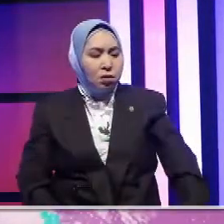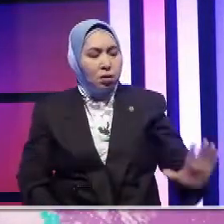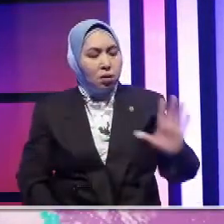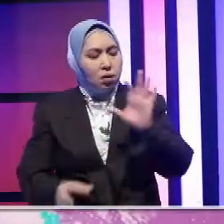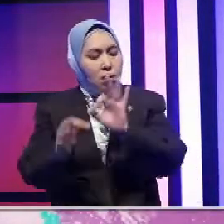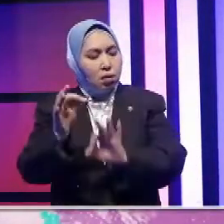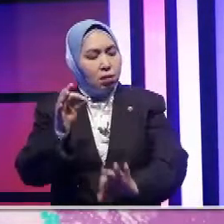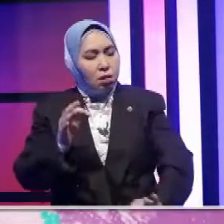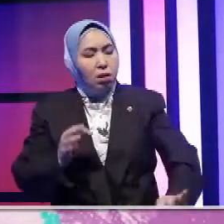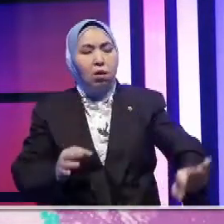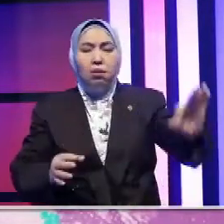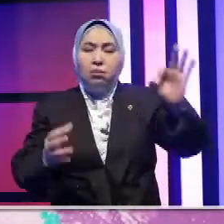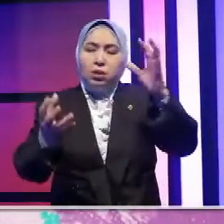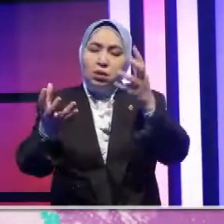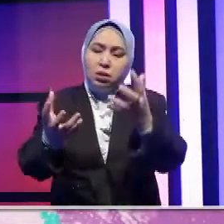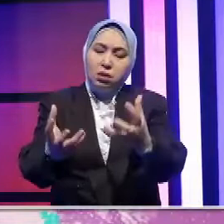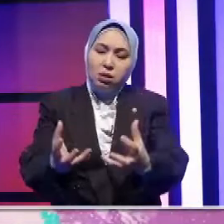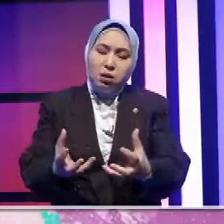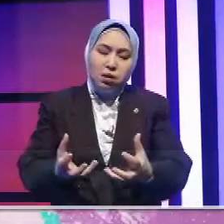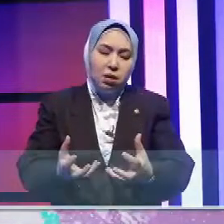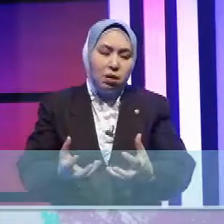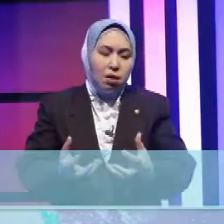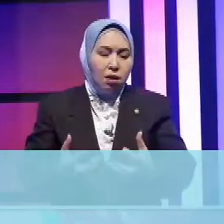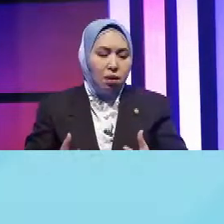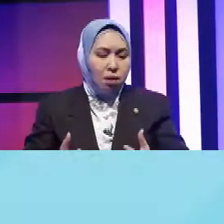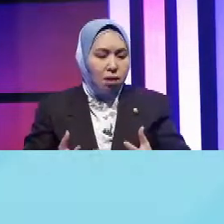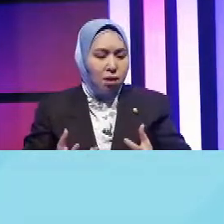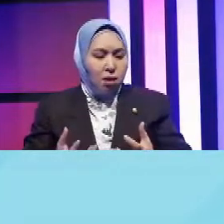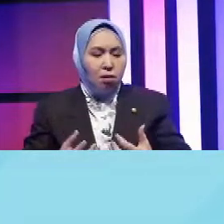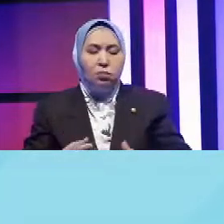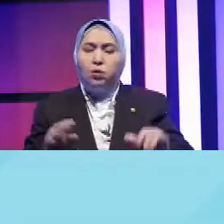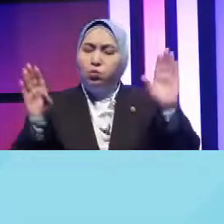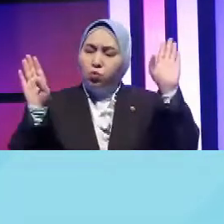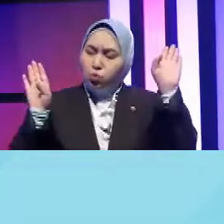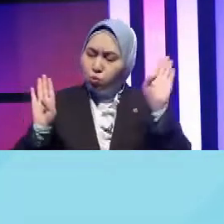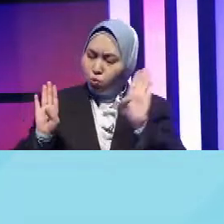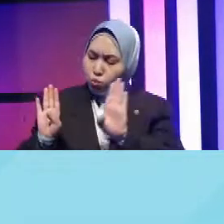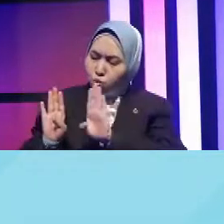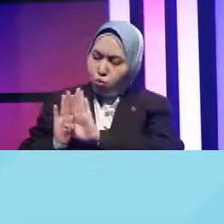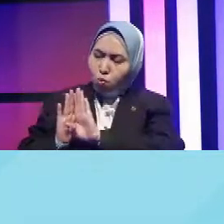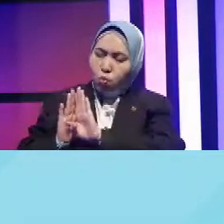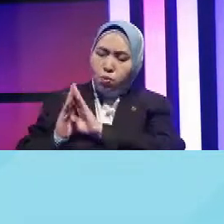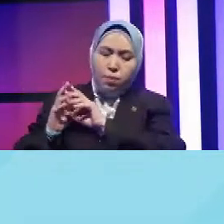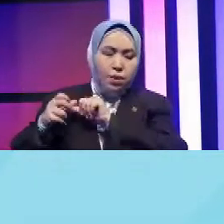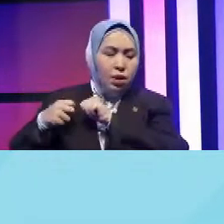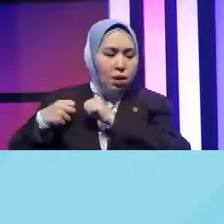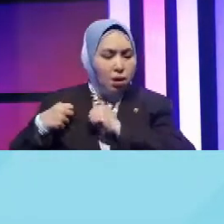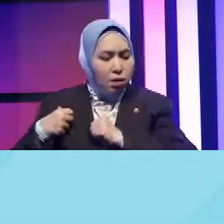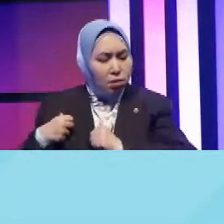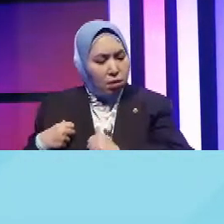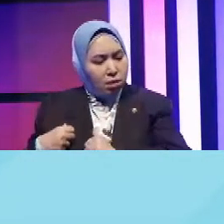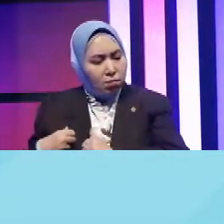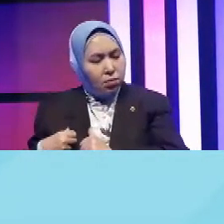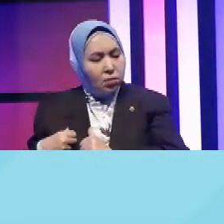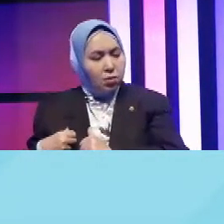ويمحو الله الباطل ويحق الحق